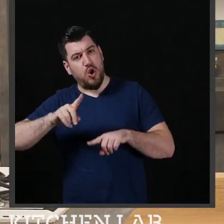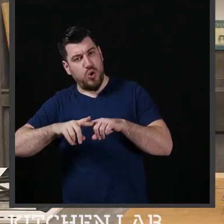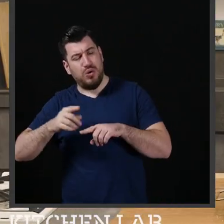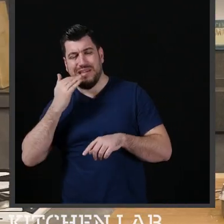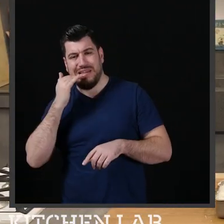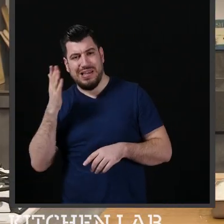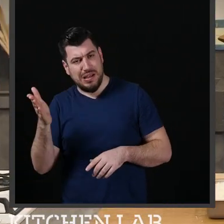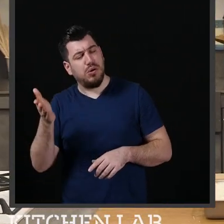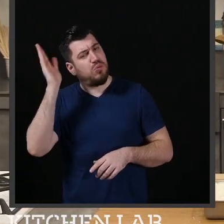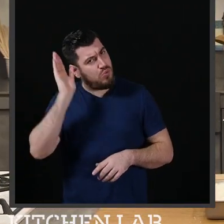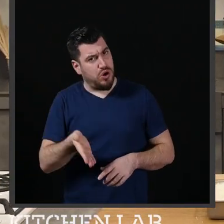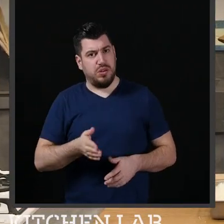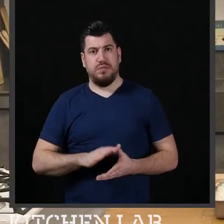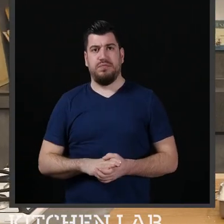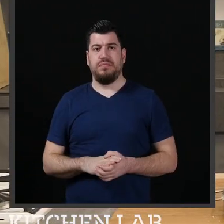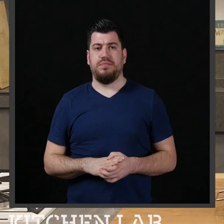μπορείτε. Τώρα,